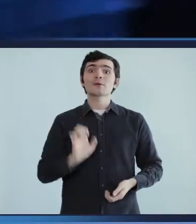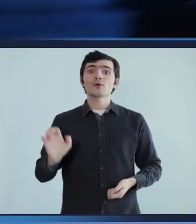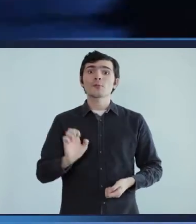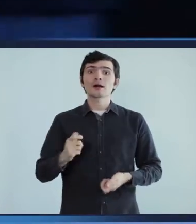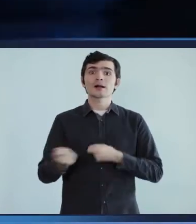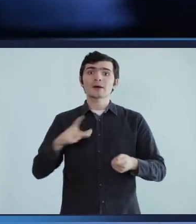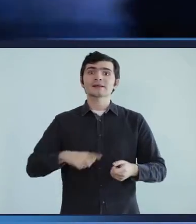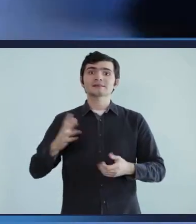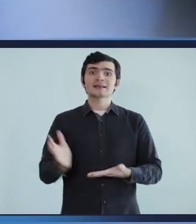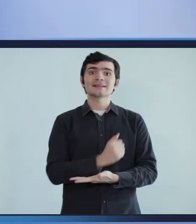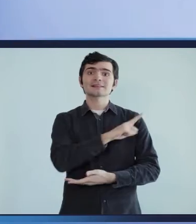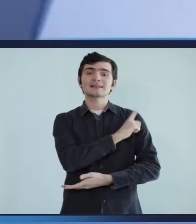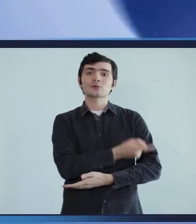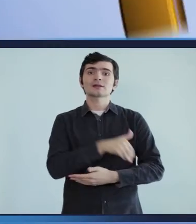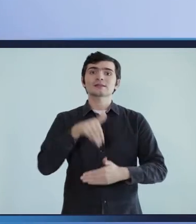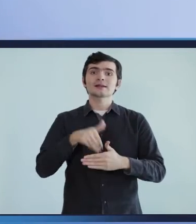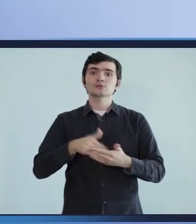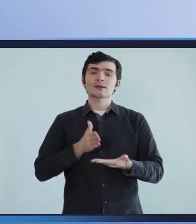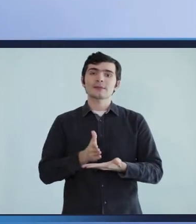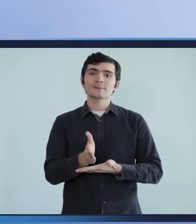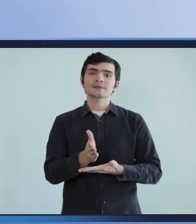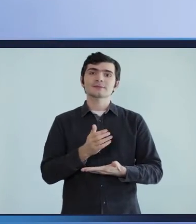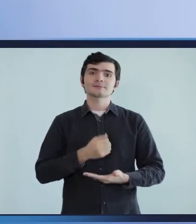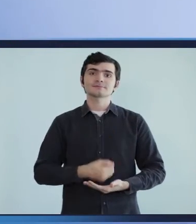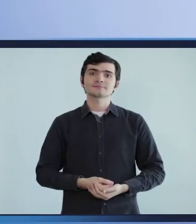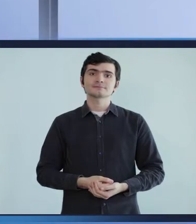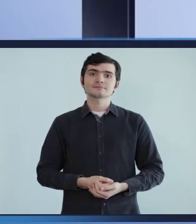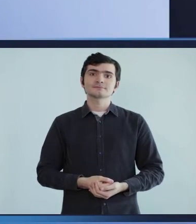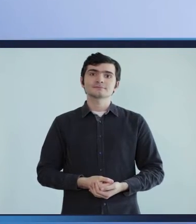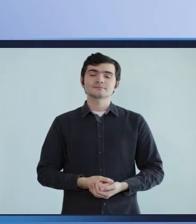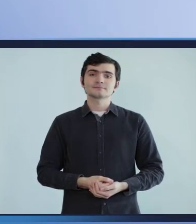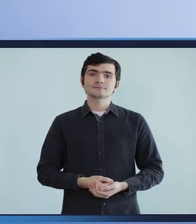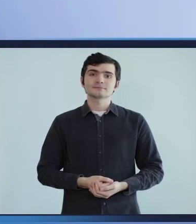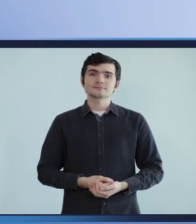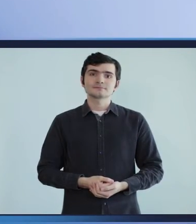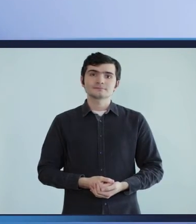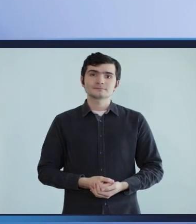decizi viitorul în Europa. O campanie realizată de Autoritatea Electorală Permanentă.